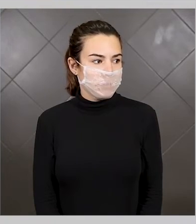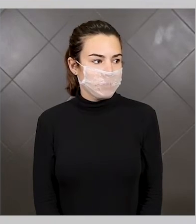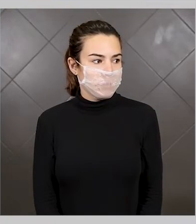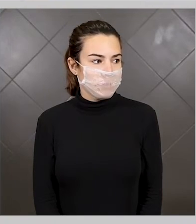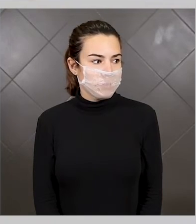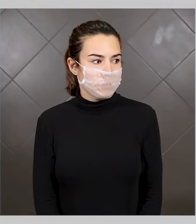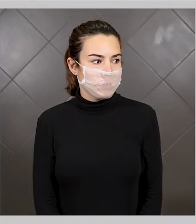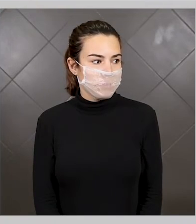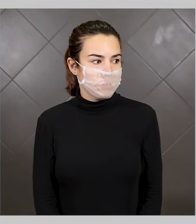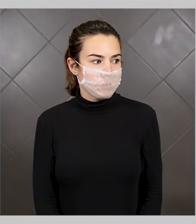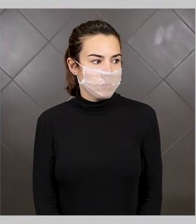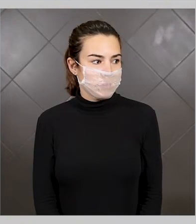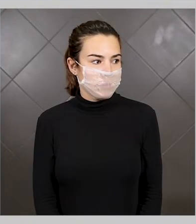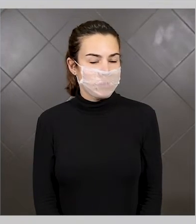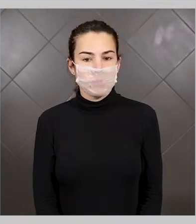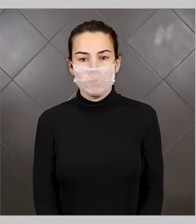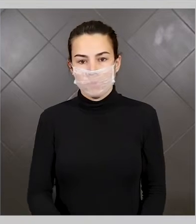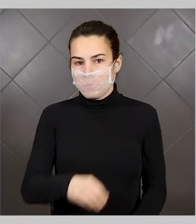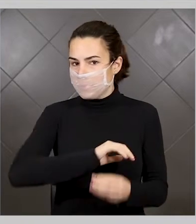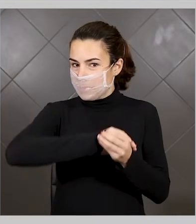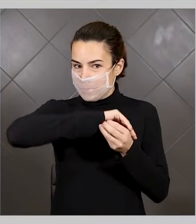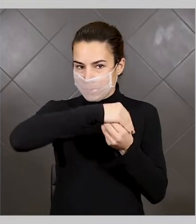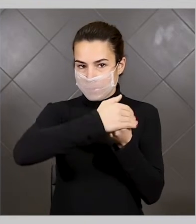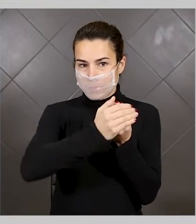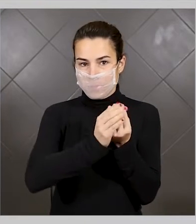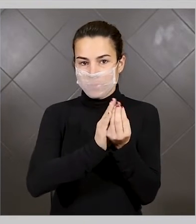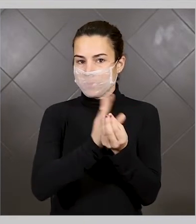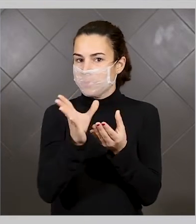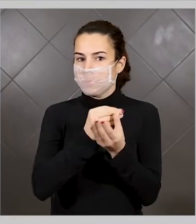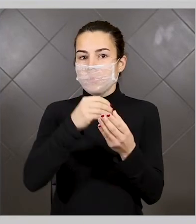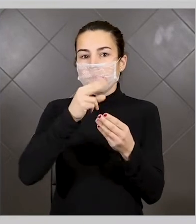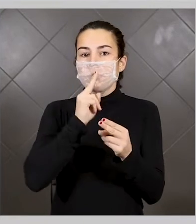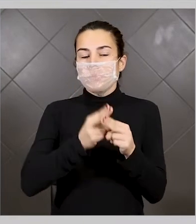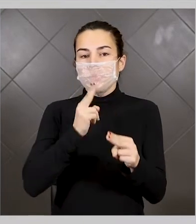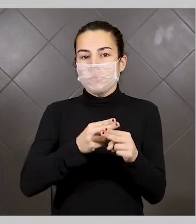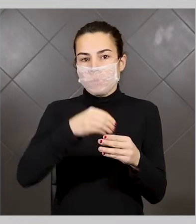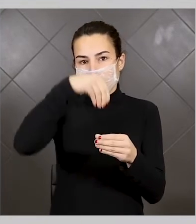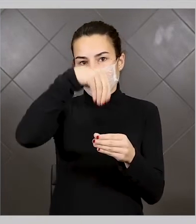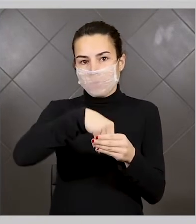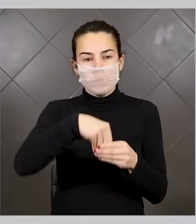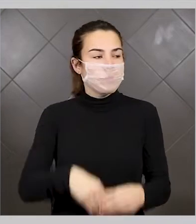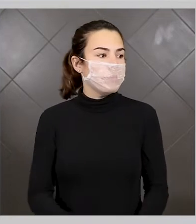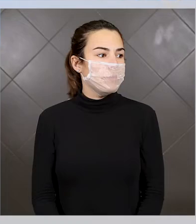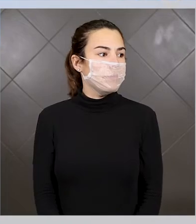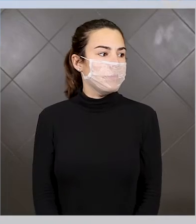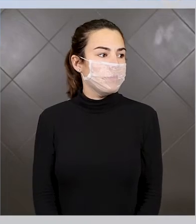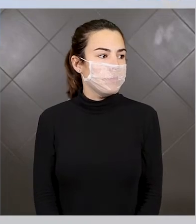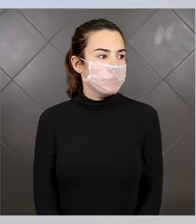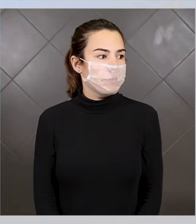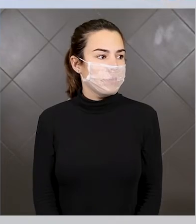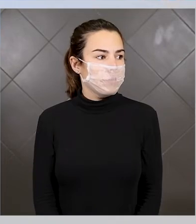vigilar que estigui tot completament cobert, que la capa sigui fina i sobretot que no tingui molta